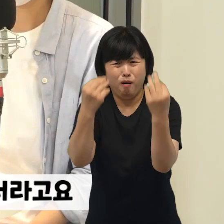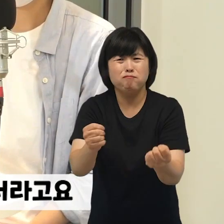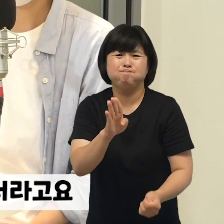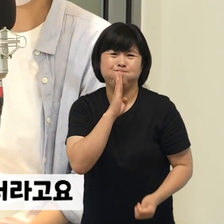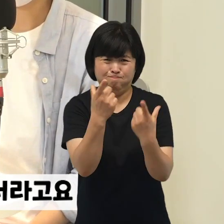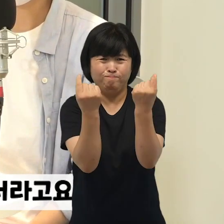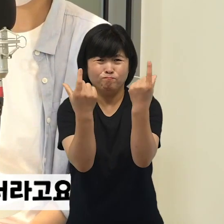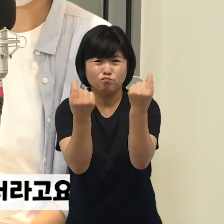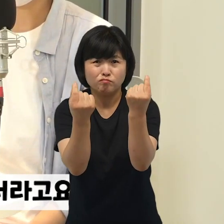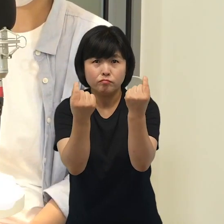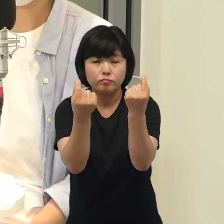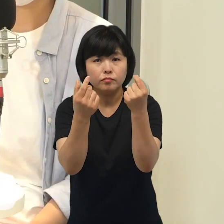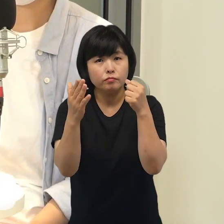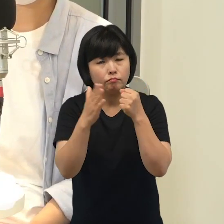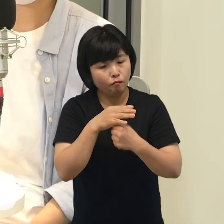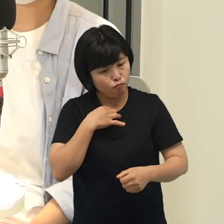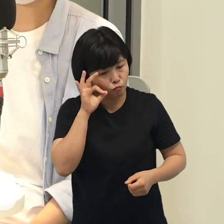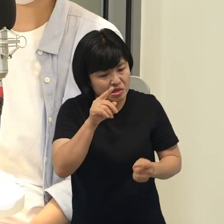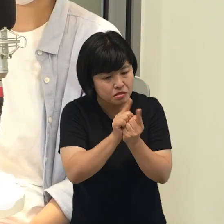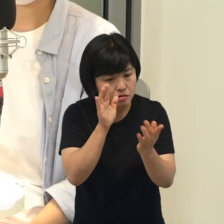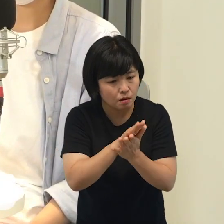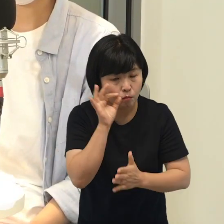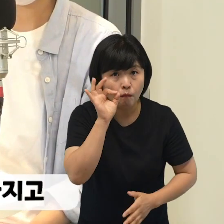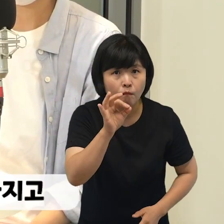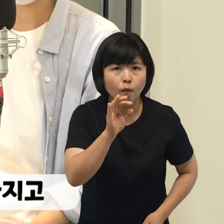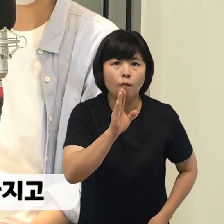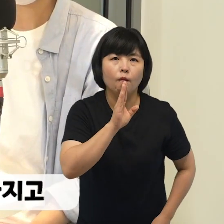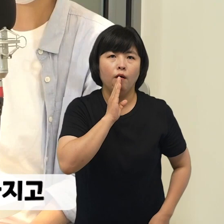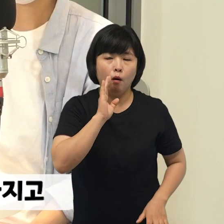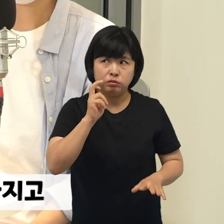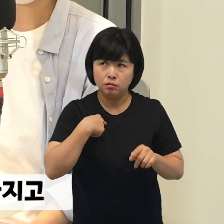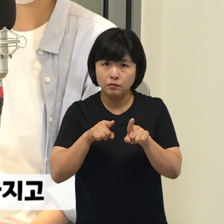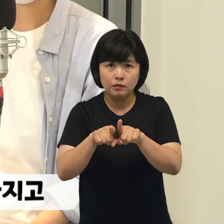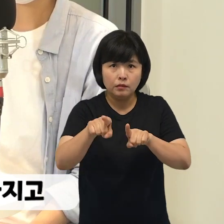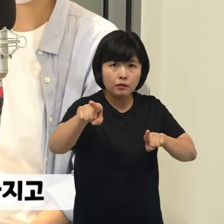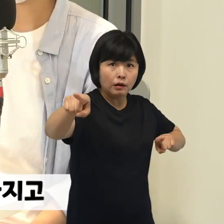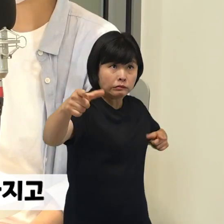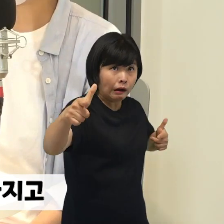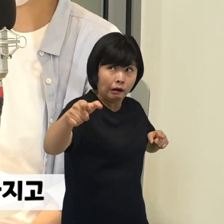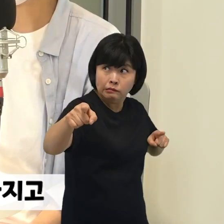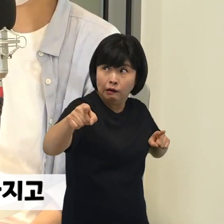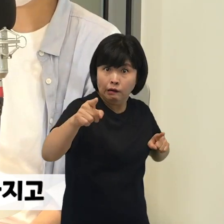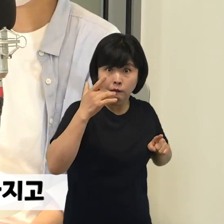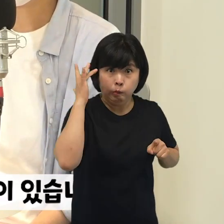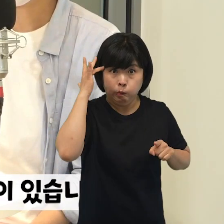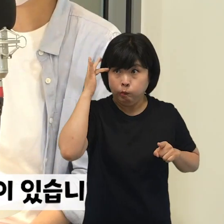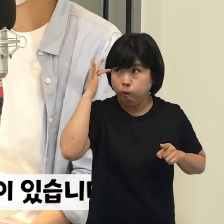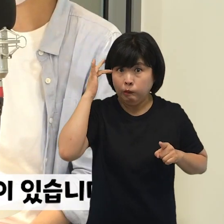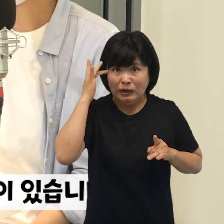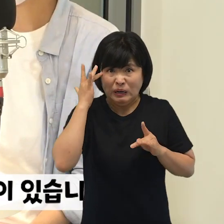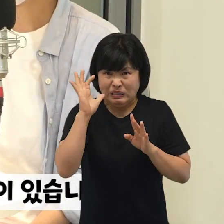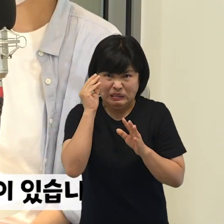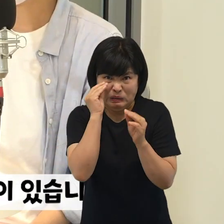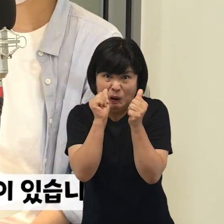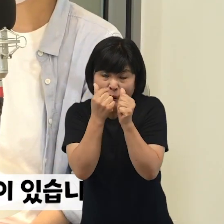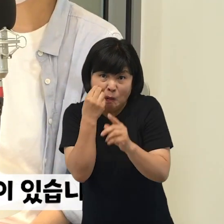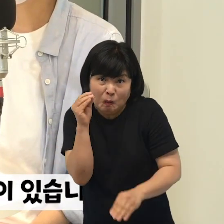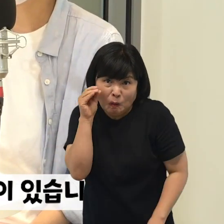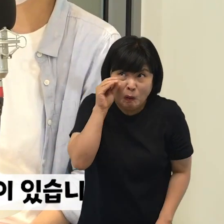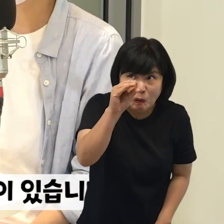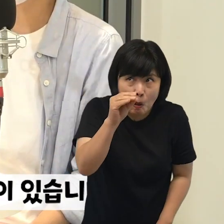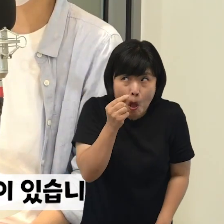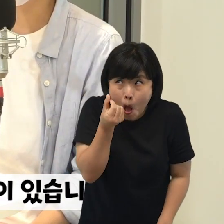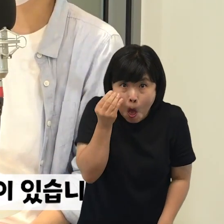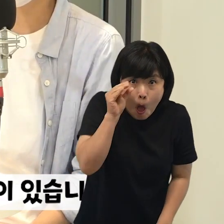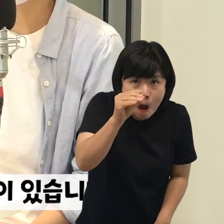갖고 있더라고요. 그래서 그런 걸 보다 보니까 나만 너무 뒤처지는 것 같나 싶어가지고 최근에 소소하게